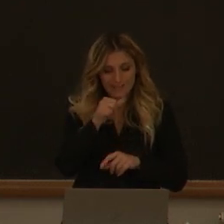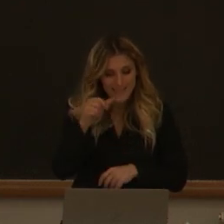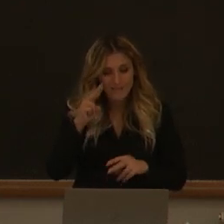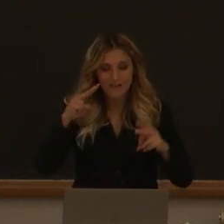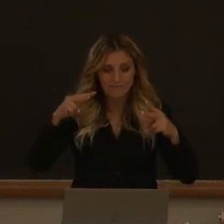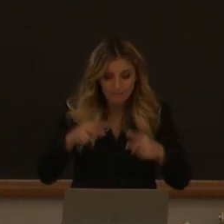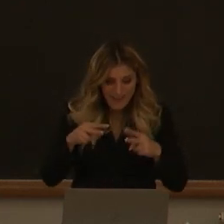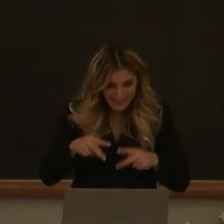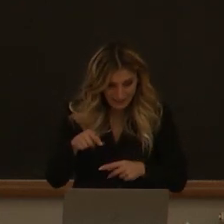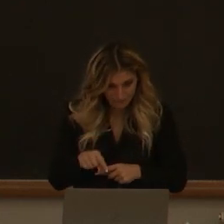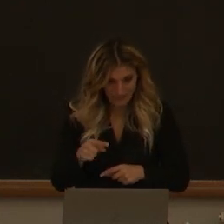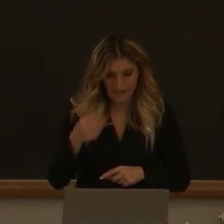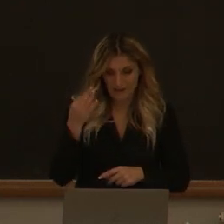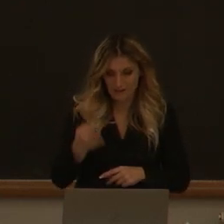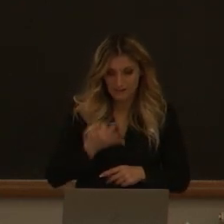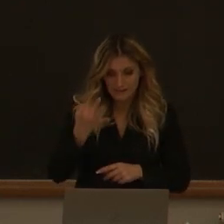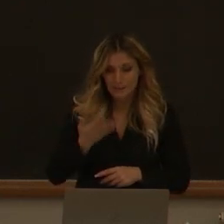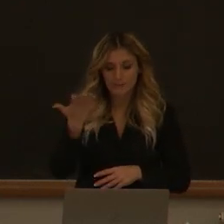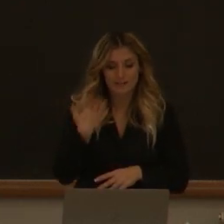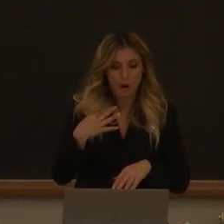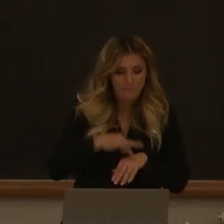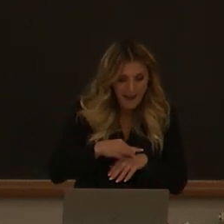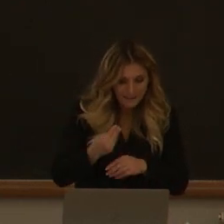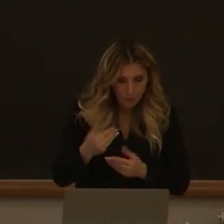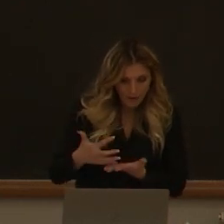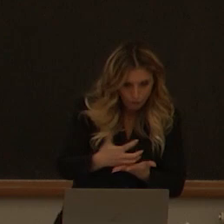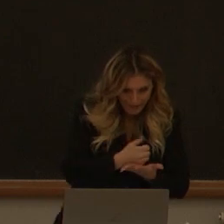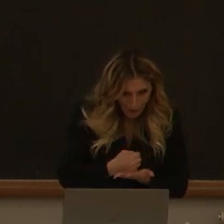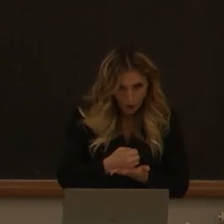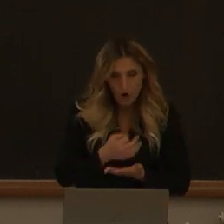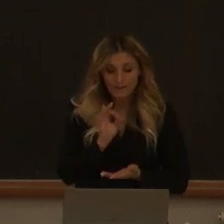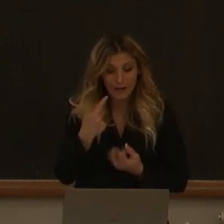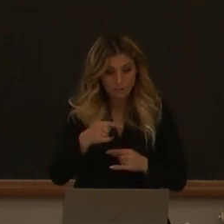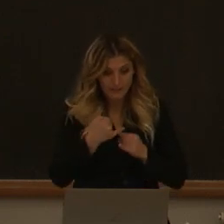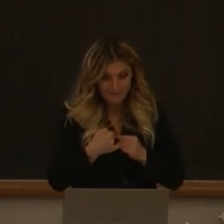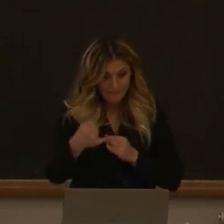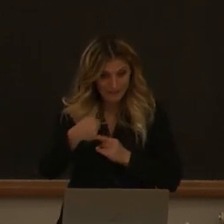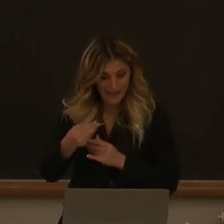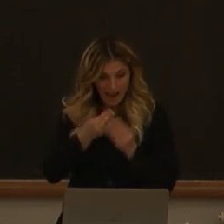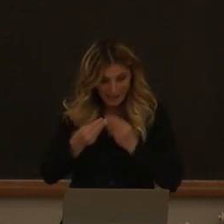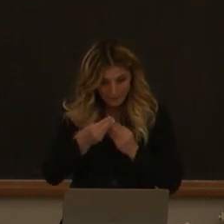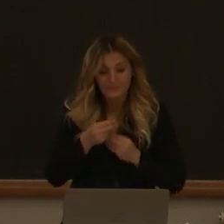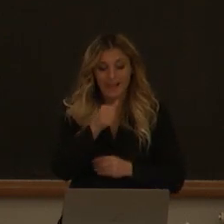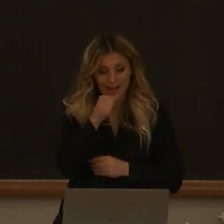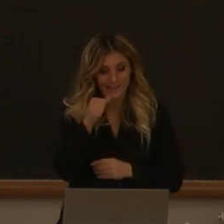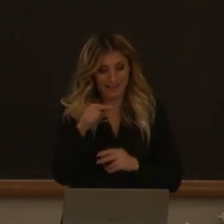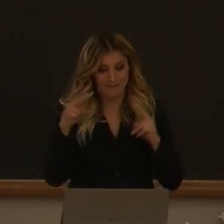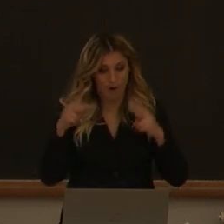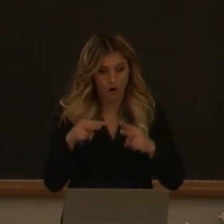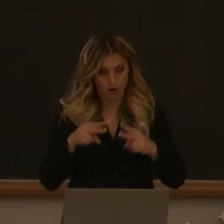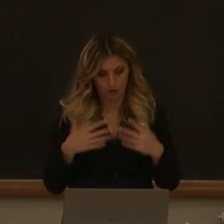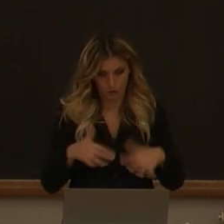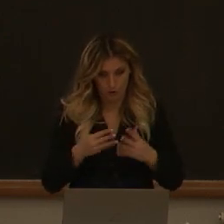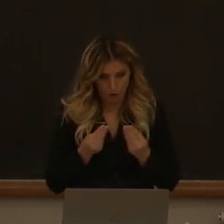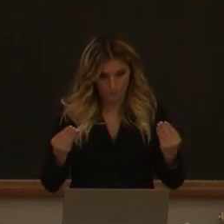stress abiotici e le malattie post-raccolte lungo la filiera alimentare, l'adozione di strumenti